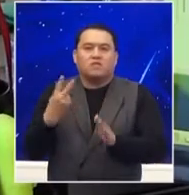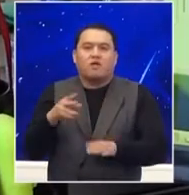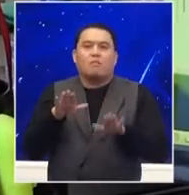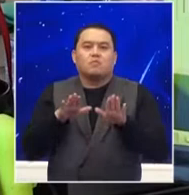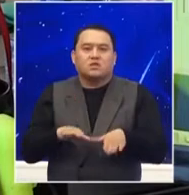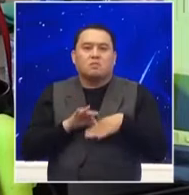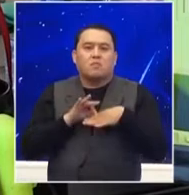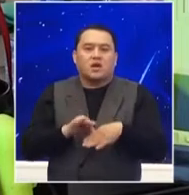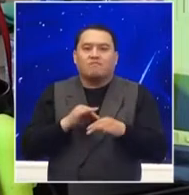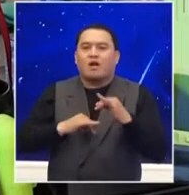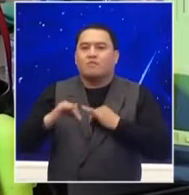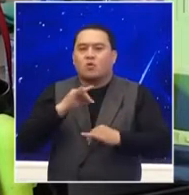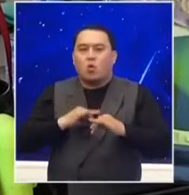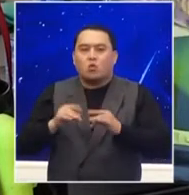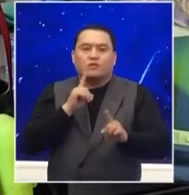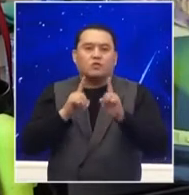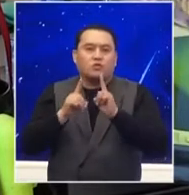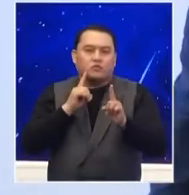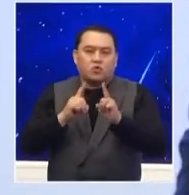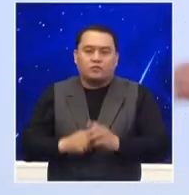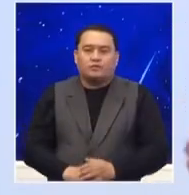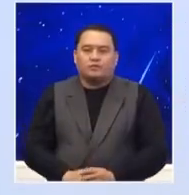для проведения конференции и круглых столов.